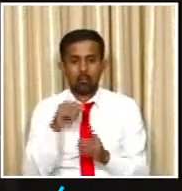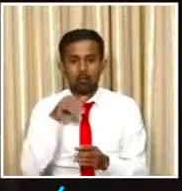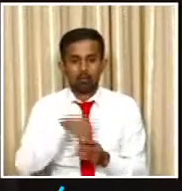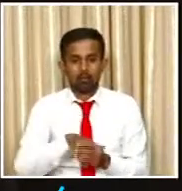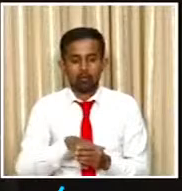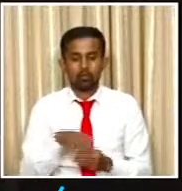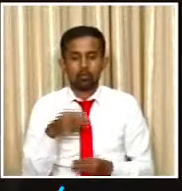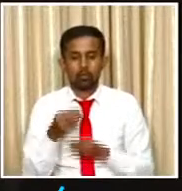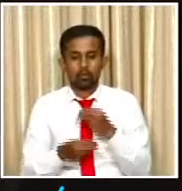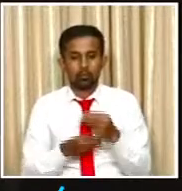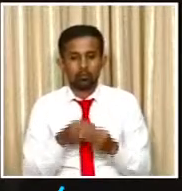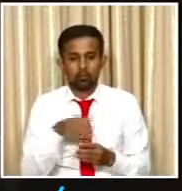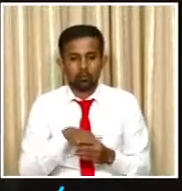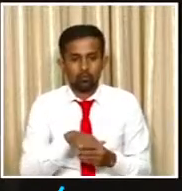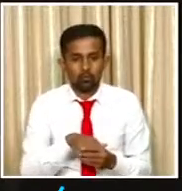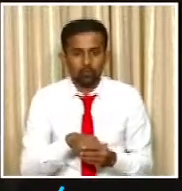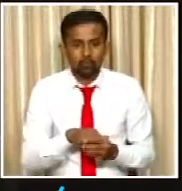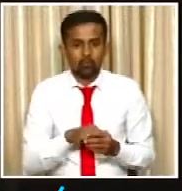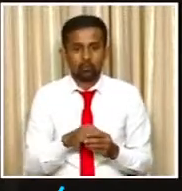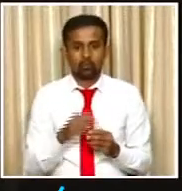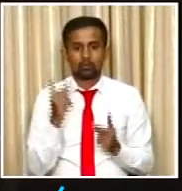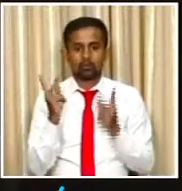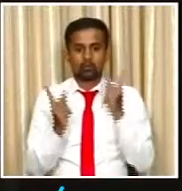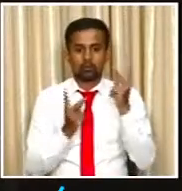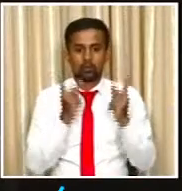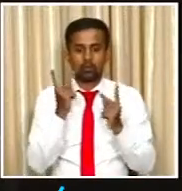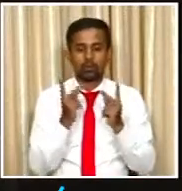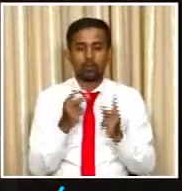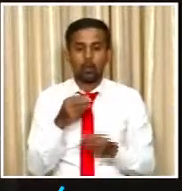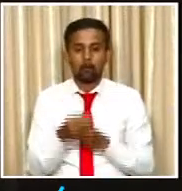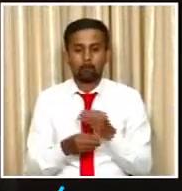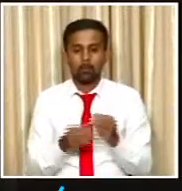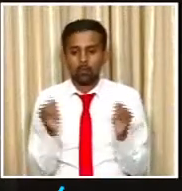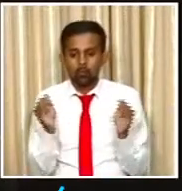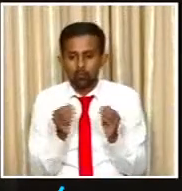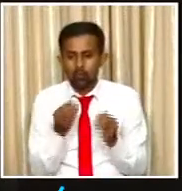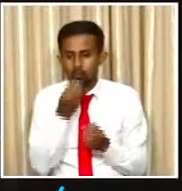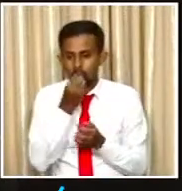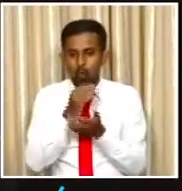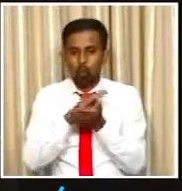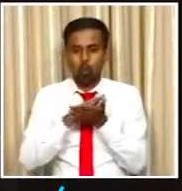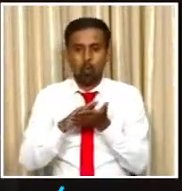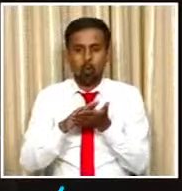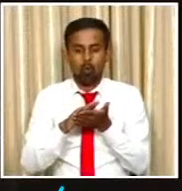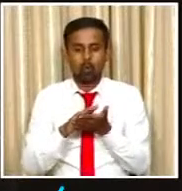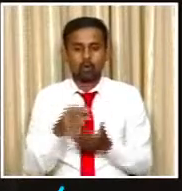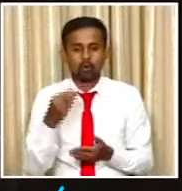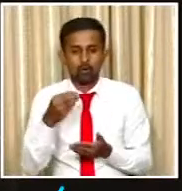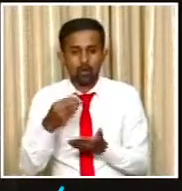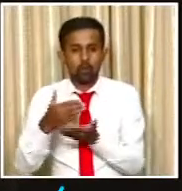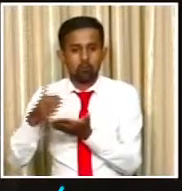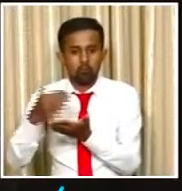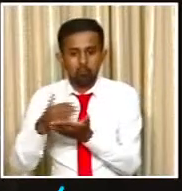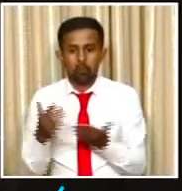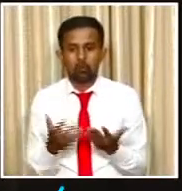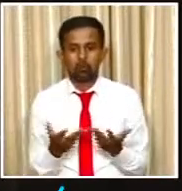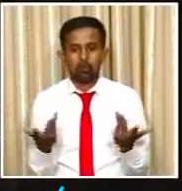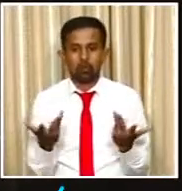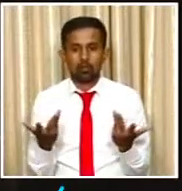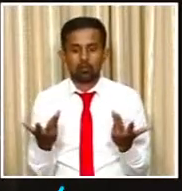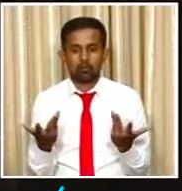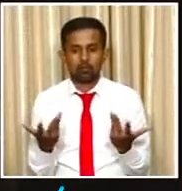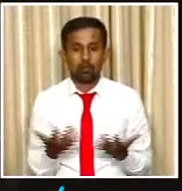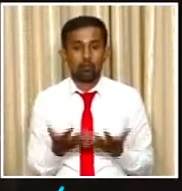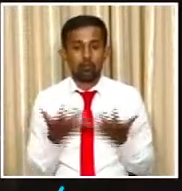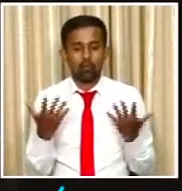සංචාරක ව්‍යාපාරය ගත්තොත් සංචාරක ව්‍යාපාරයේ මේ පුංචි හෝටල්ස් වලට ණය ගෙවීම කරගන්න බැරුව